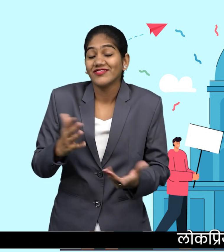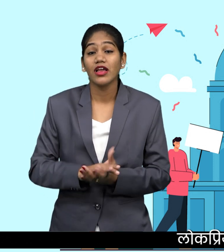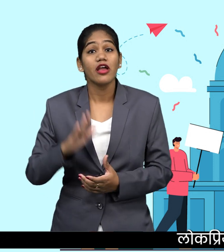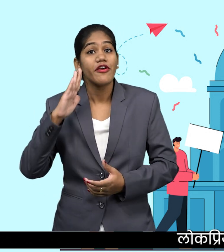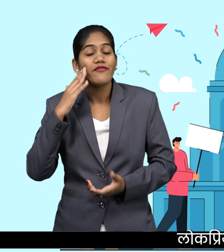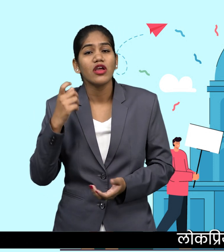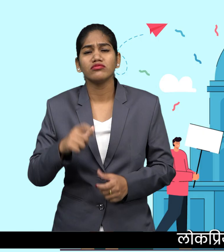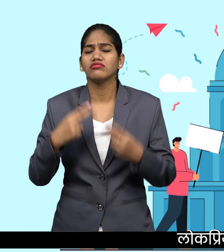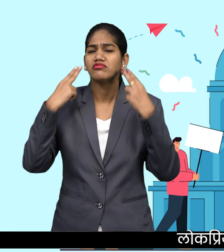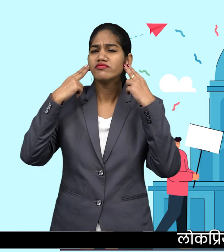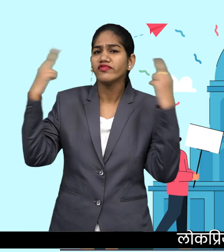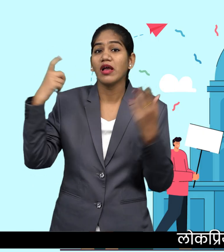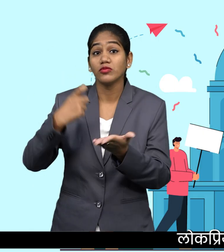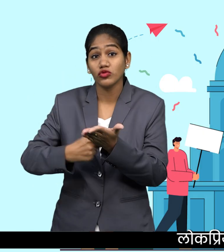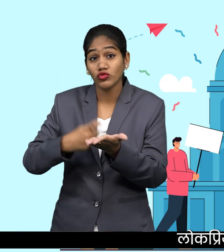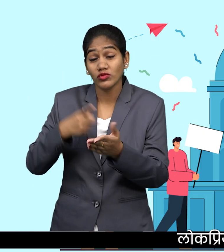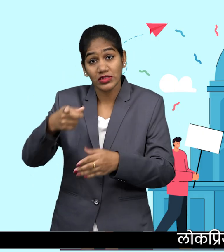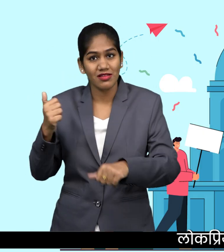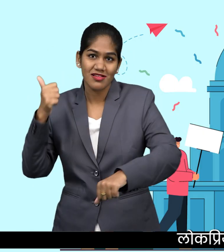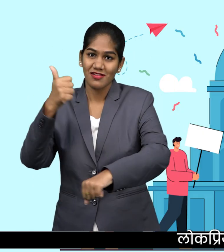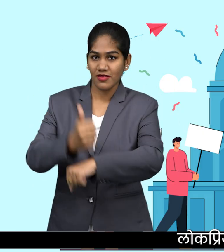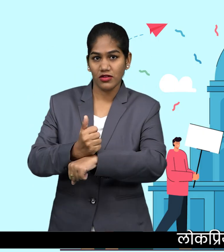लोकप्रिय राजवट प्रस्थापित झाली